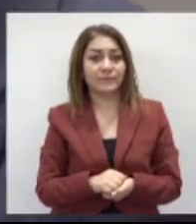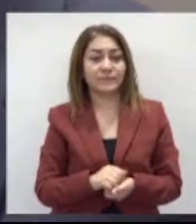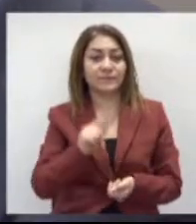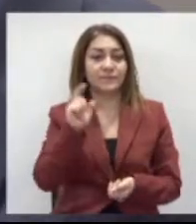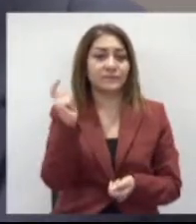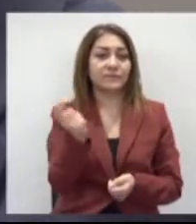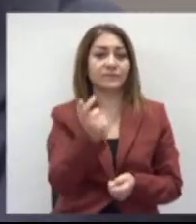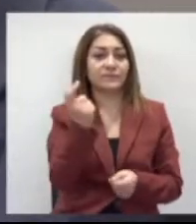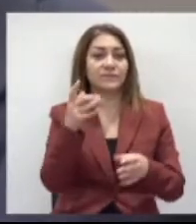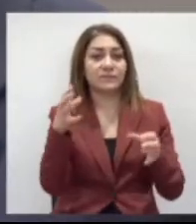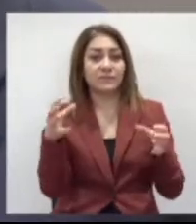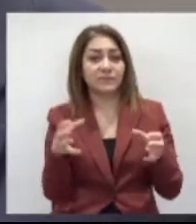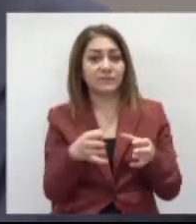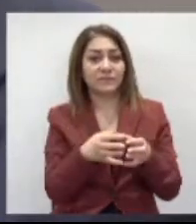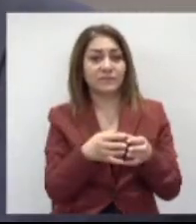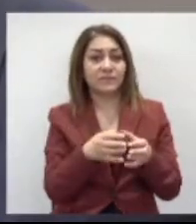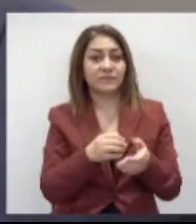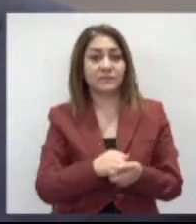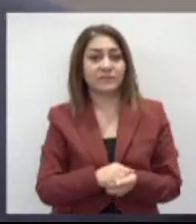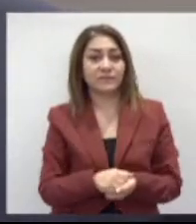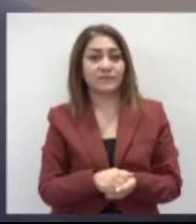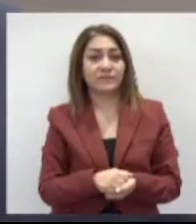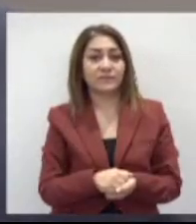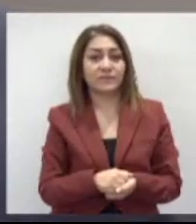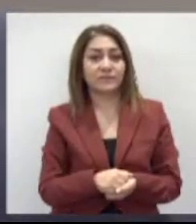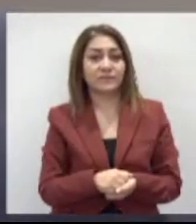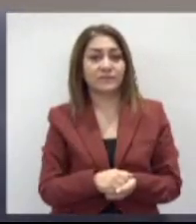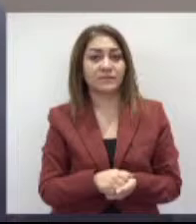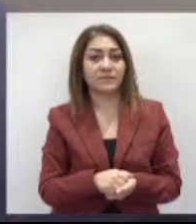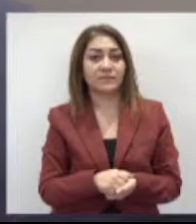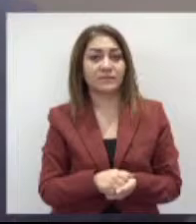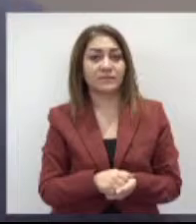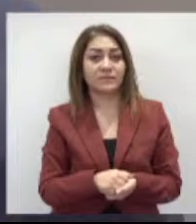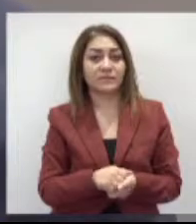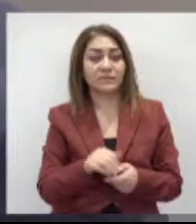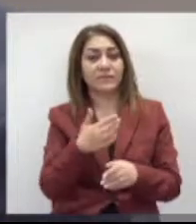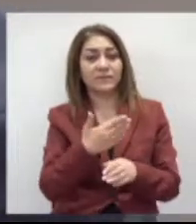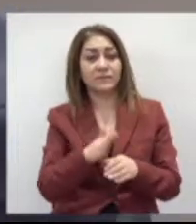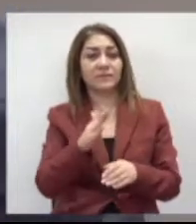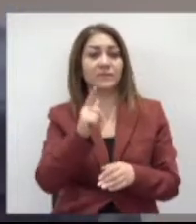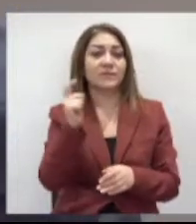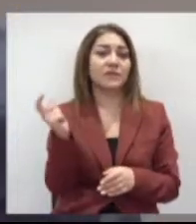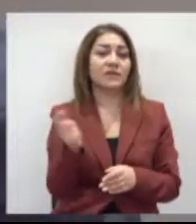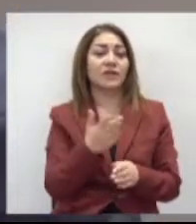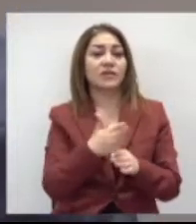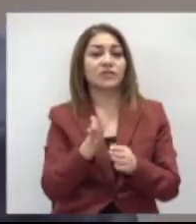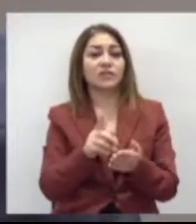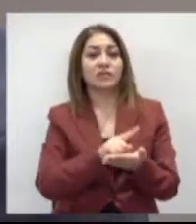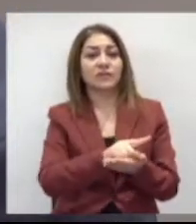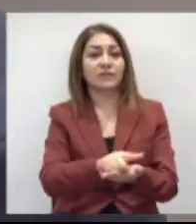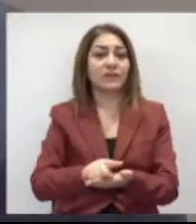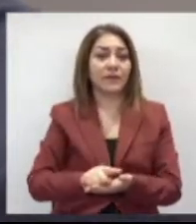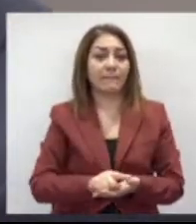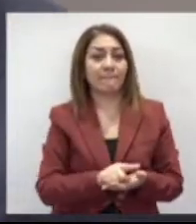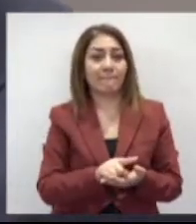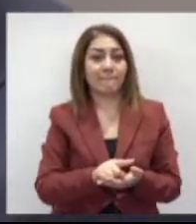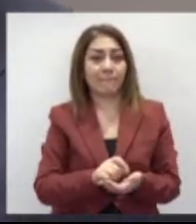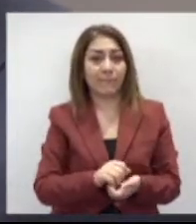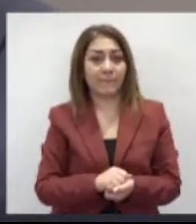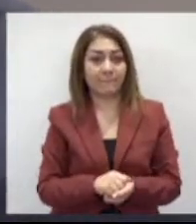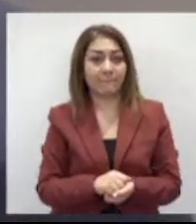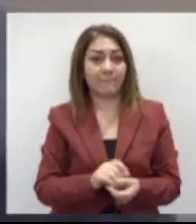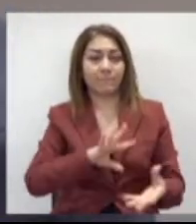անկախ մարմինների մասով բավականին տարանջատ է, ու այդ տարանջատ քննարկումը մեր կարծիքով այդքան